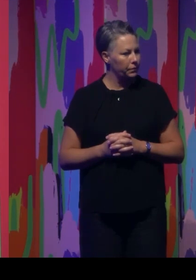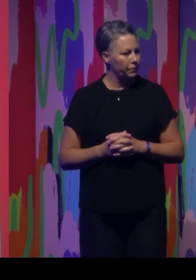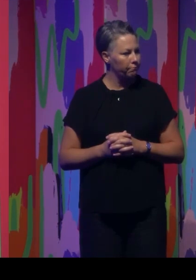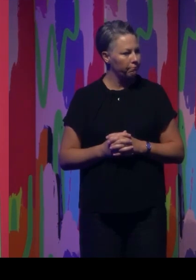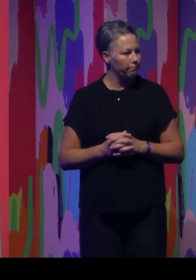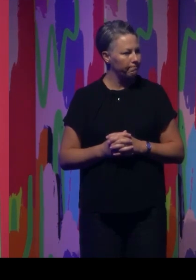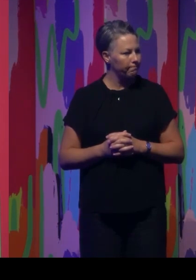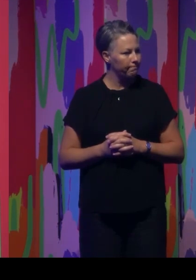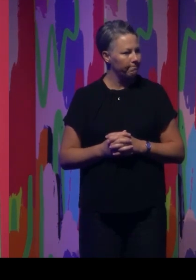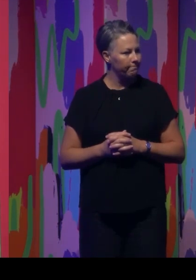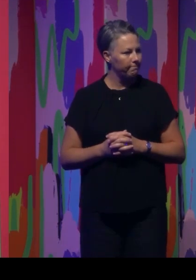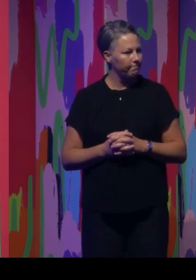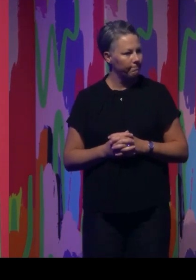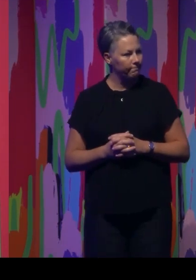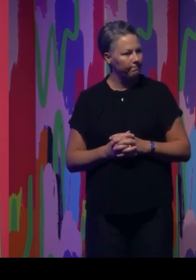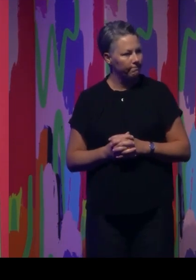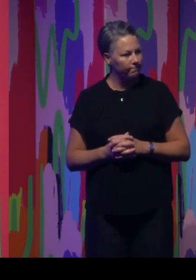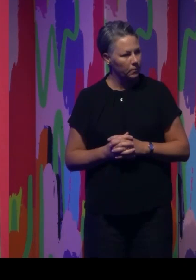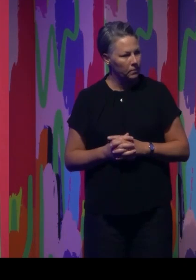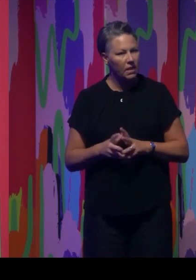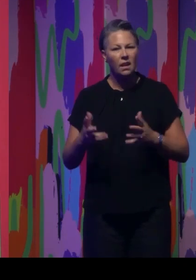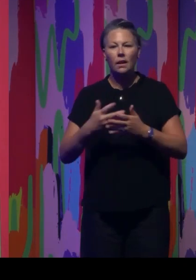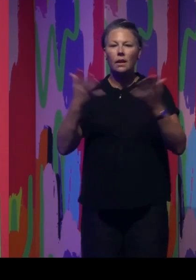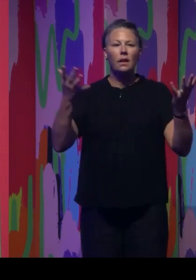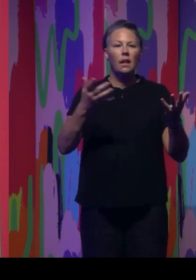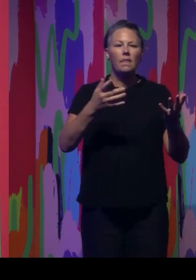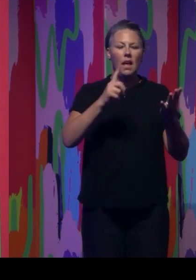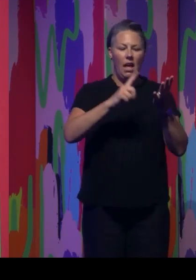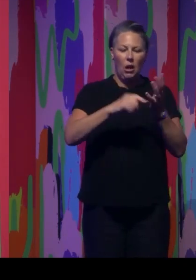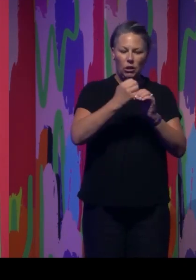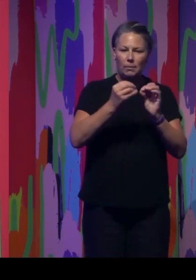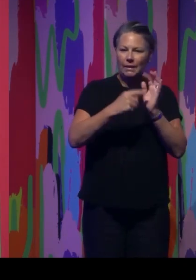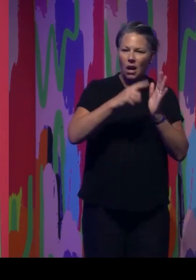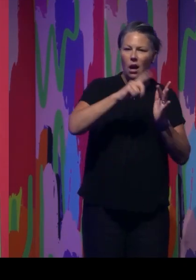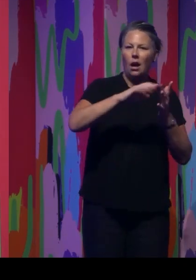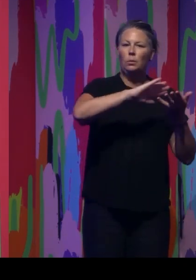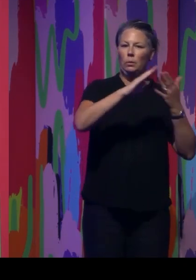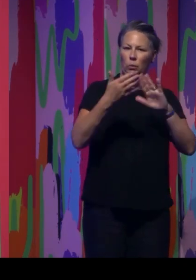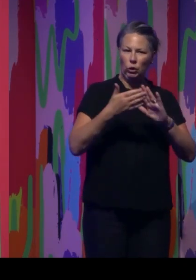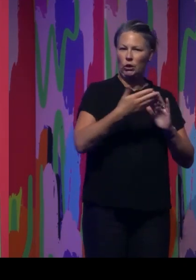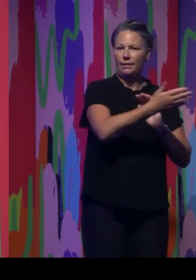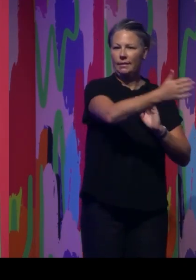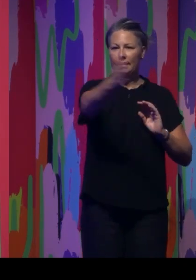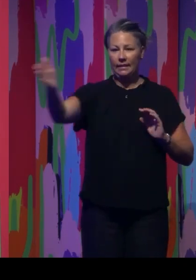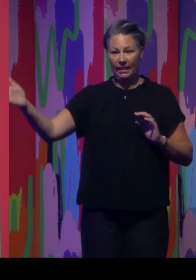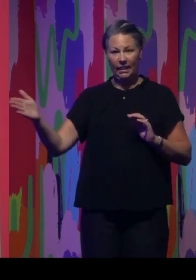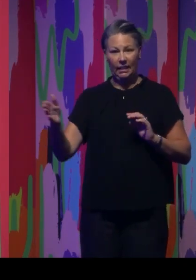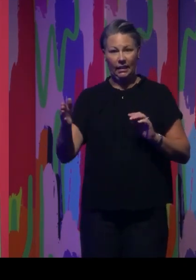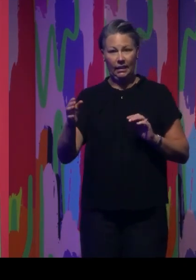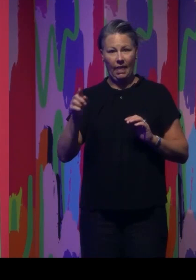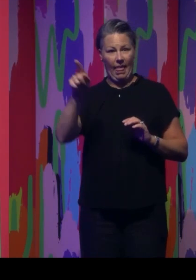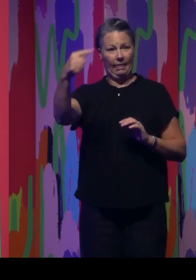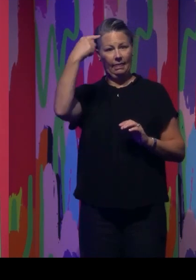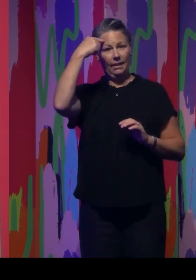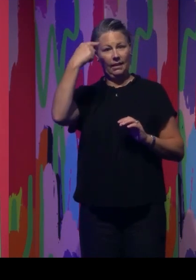করছে. The wider LGBT community they think this asexual could be a